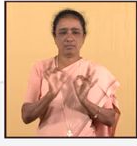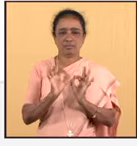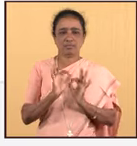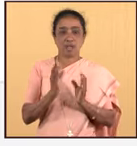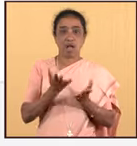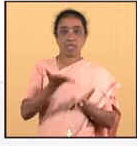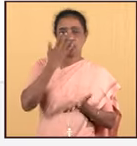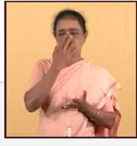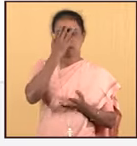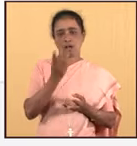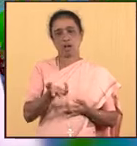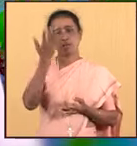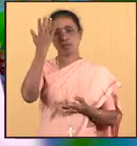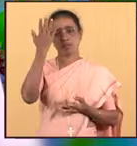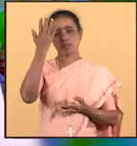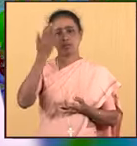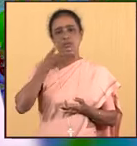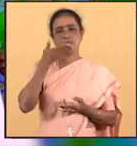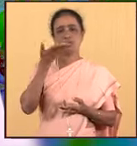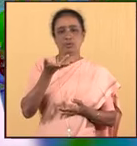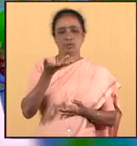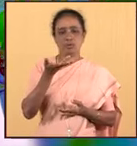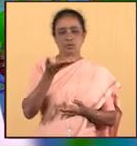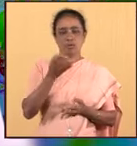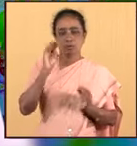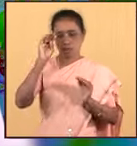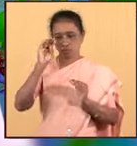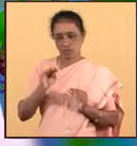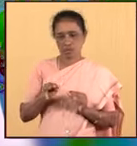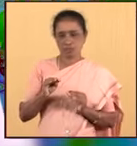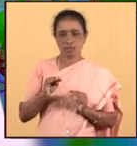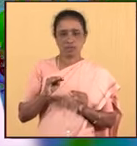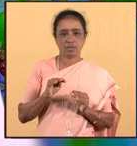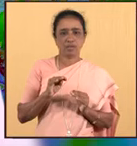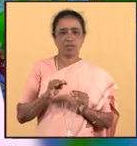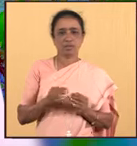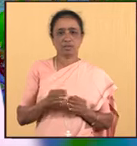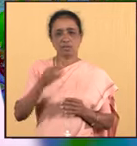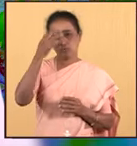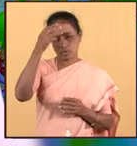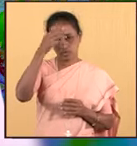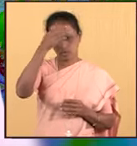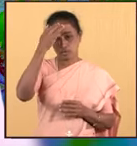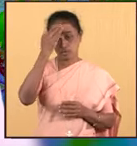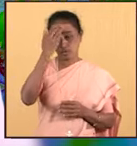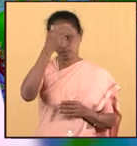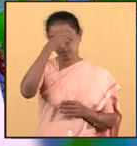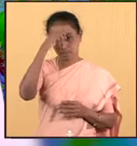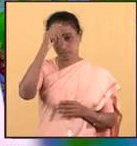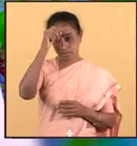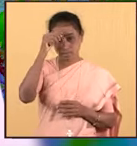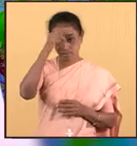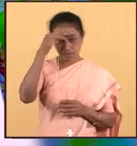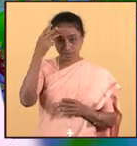அப்போ நாட்டில் மெஜாரிட்டியாக இருக்கக்கூடிய இந்து மதத்துக்கு அதிகமான சலுகையோ, அக்கோ குறைவாக உள்ள மைனாரிட்டியாக இருக்கக்கூடிய